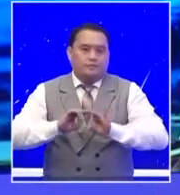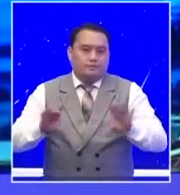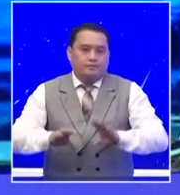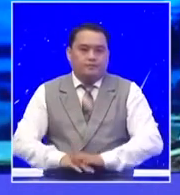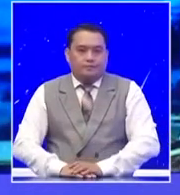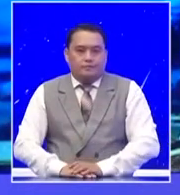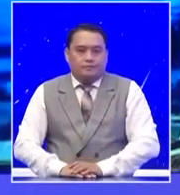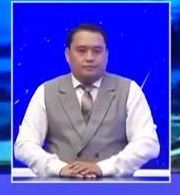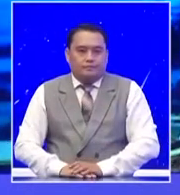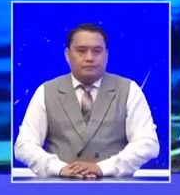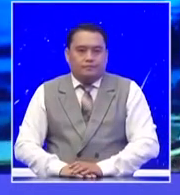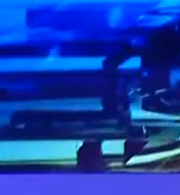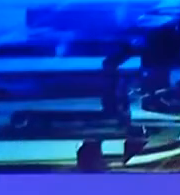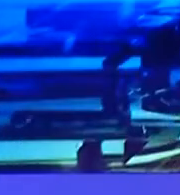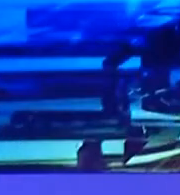выпуска коротко о самом главном.